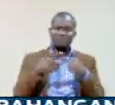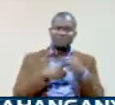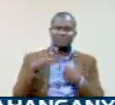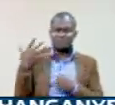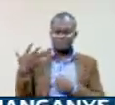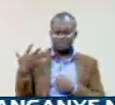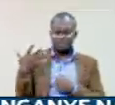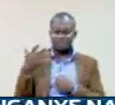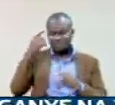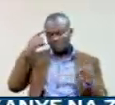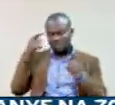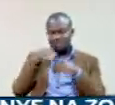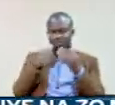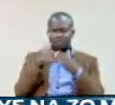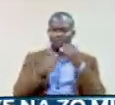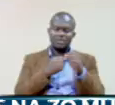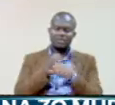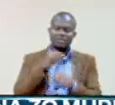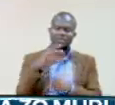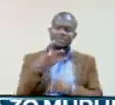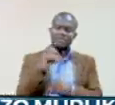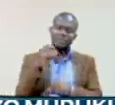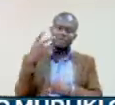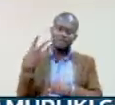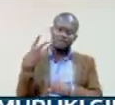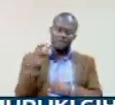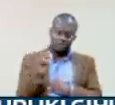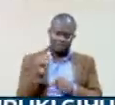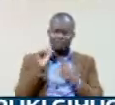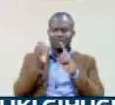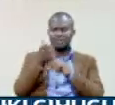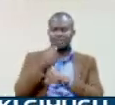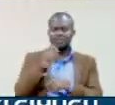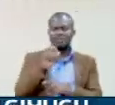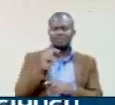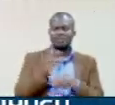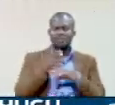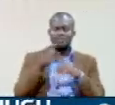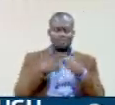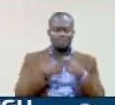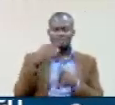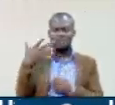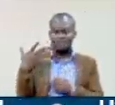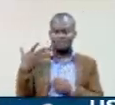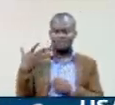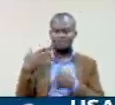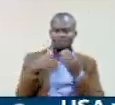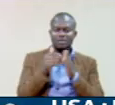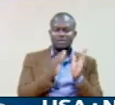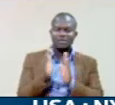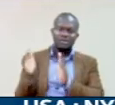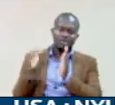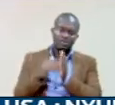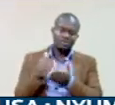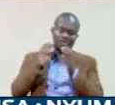331,635 intego nuko muri uyu mwaka w'ibihumbi 2020 wazagera kuri toni 365 biteganyijwe ko